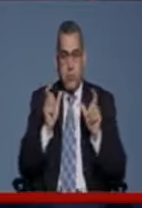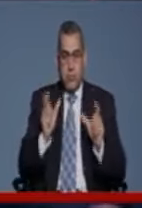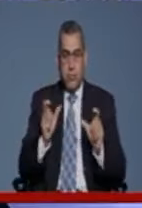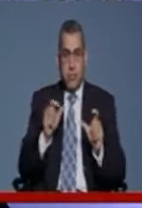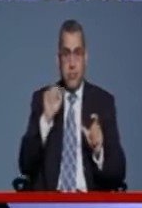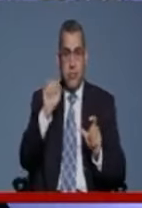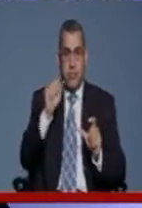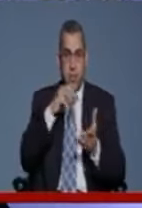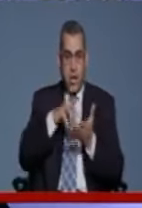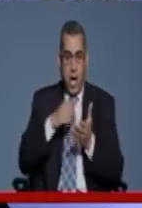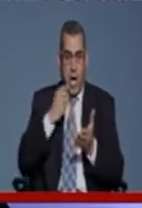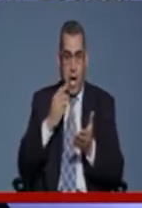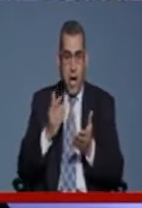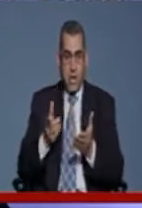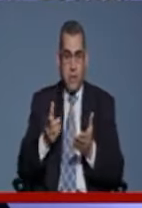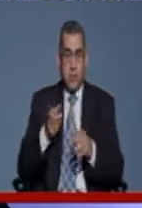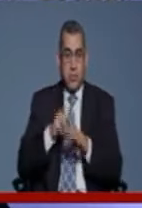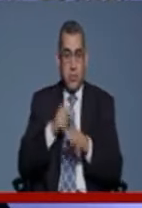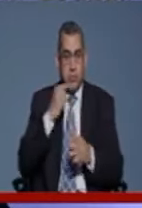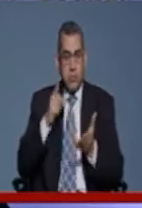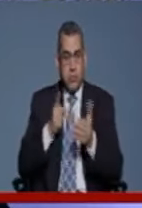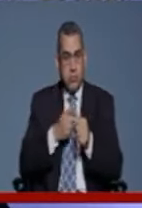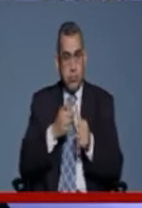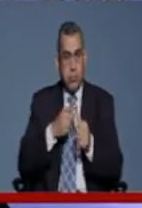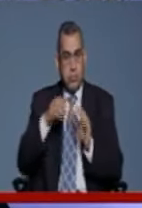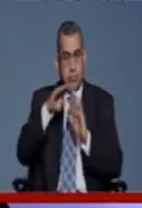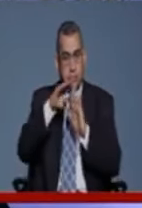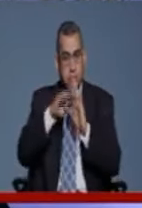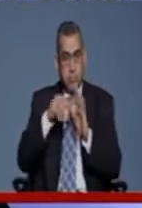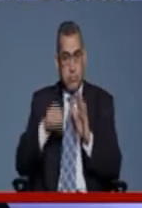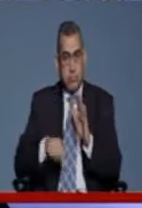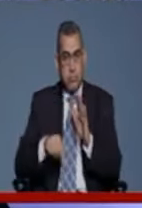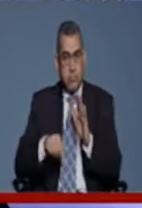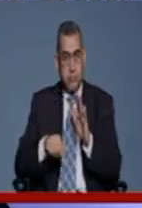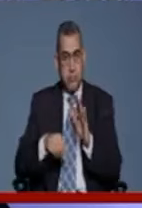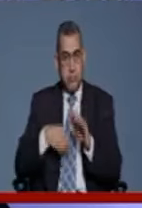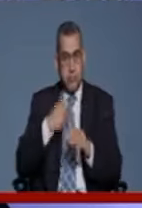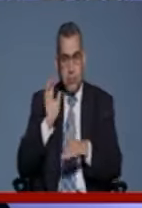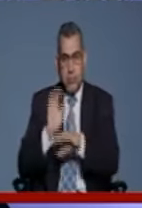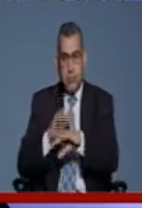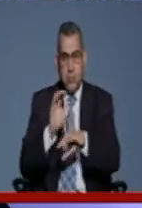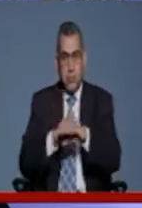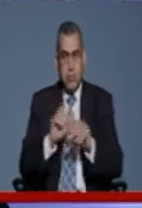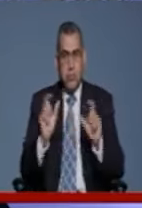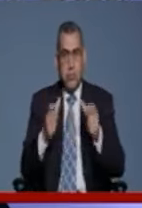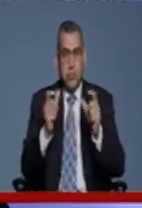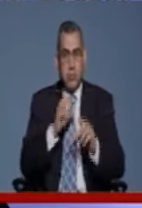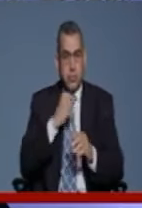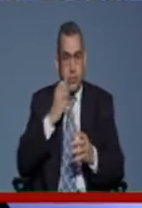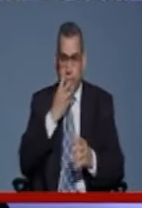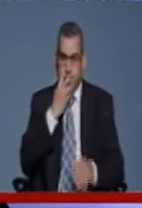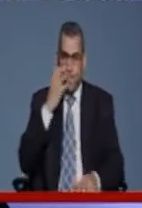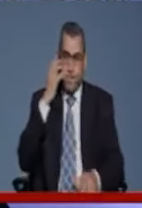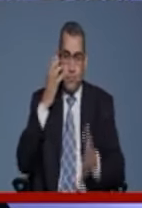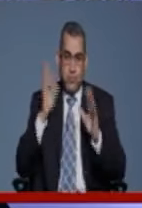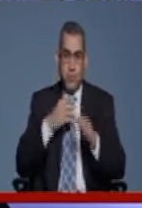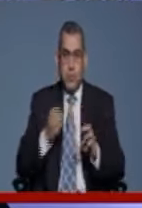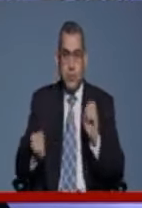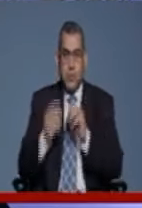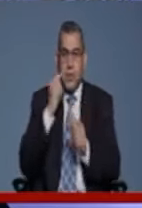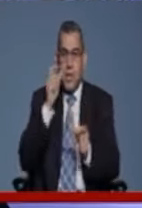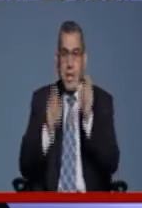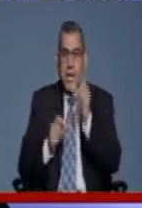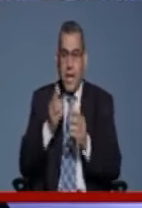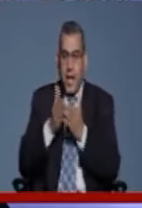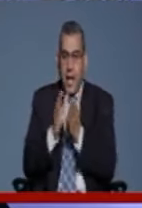الحدودية. وفي هذا الإطار نجحت الضربات الأمنية المكثفة في تقويض عمليات تهريب المهاجرين انطلاقاً